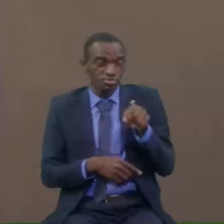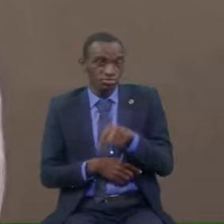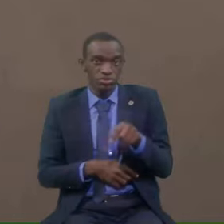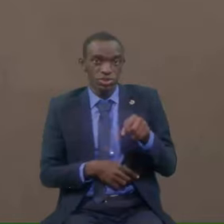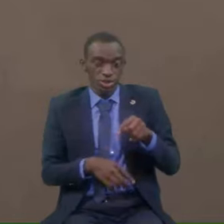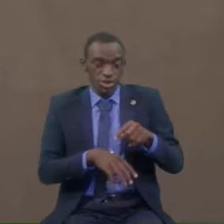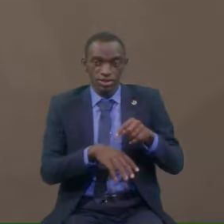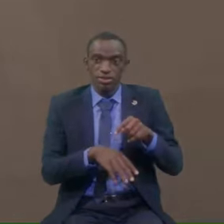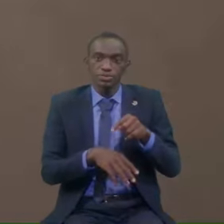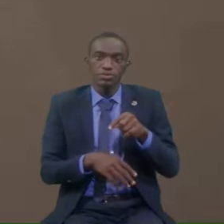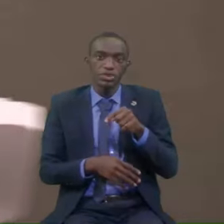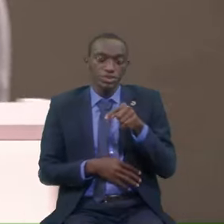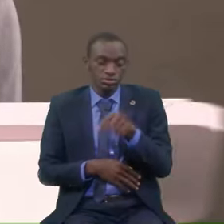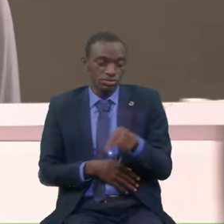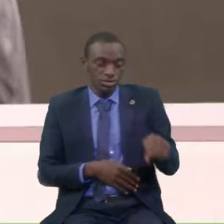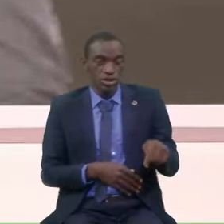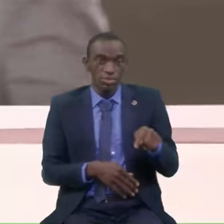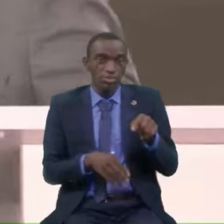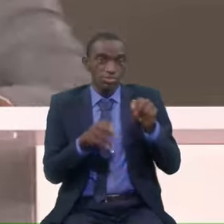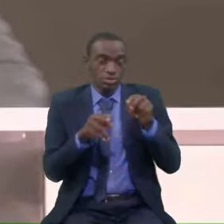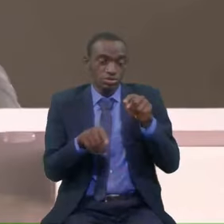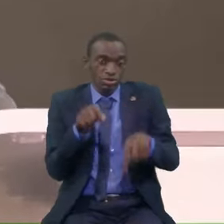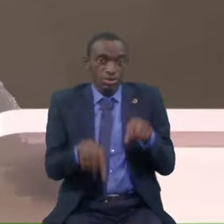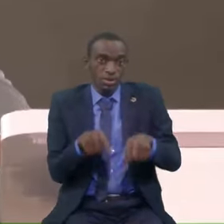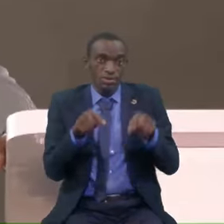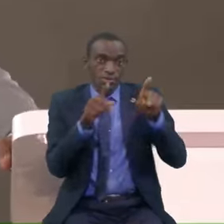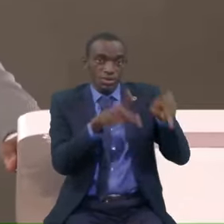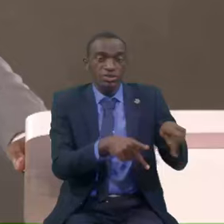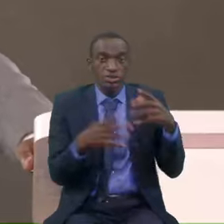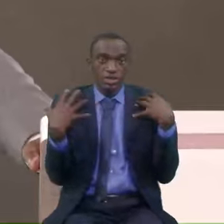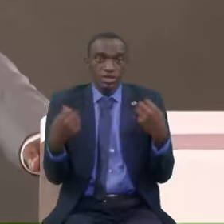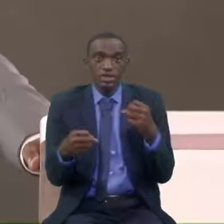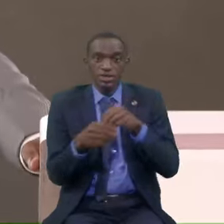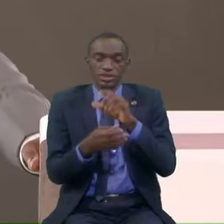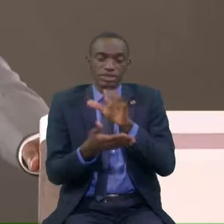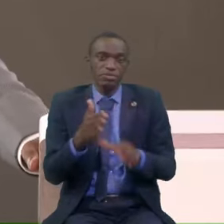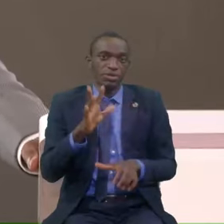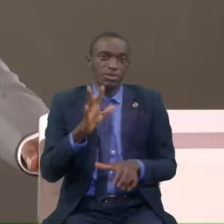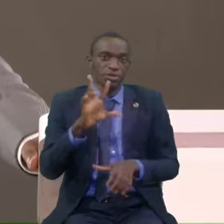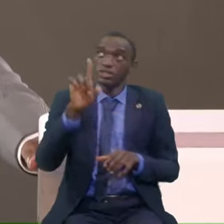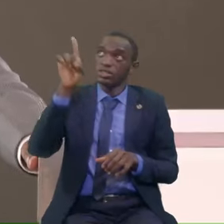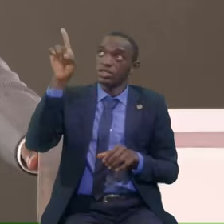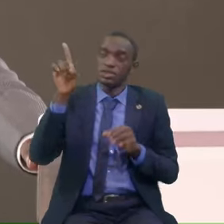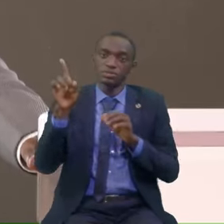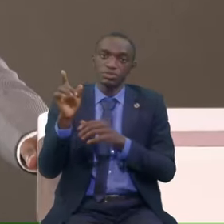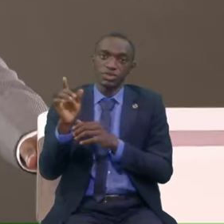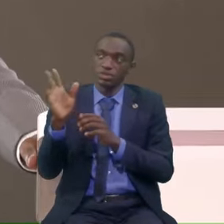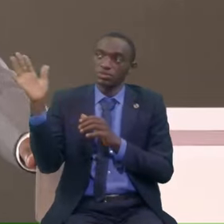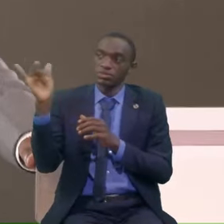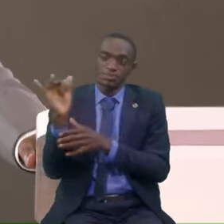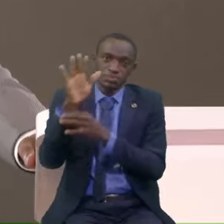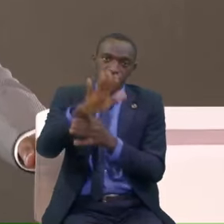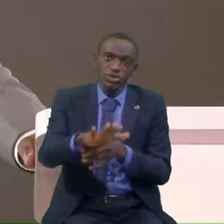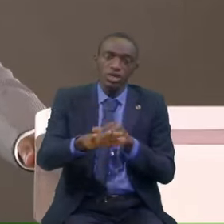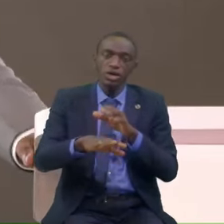paralytique était levé. Il nous a mis les mains. Chapitre 4 des Actes. Et